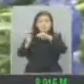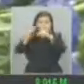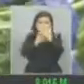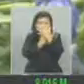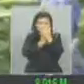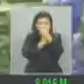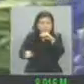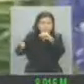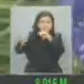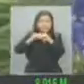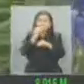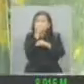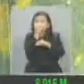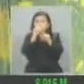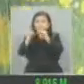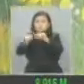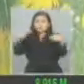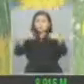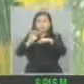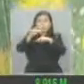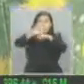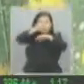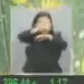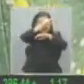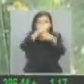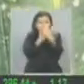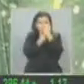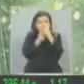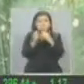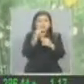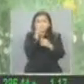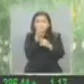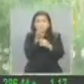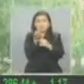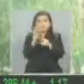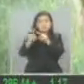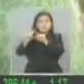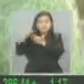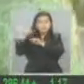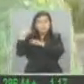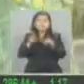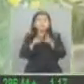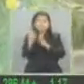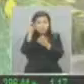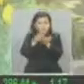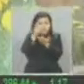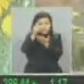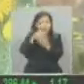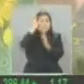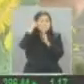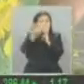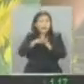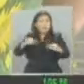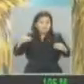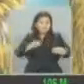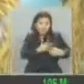ลังจากพบว่าแมลงทั่วโลกผสมเกสรดอกไม้น้อยลงอย่างน่าตกใจดีไซเนอร์ใช้เทคนิคพิมพ์ภาพถ่ายของดอกไ